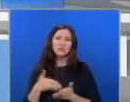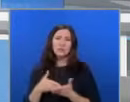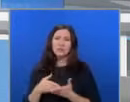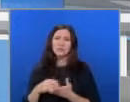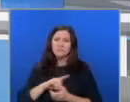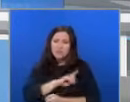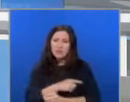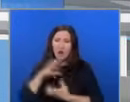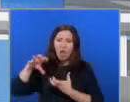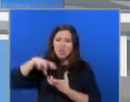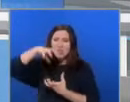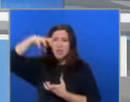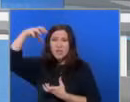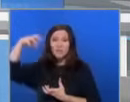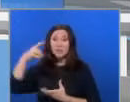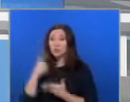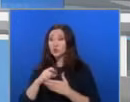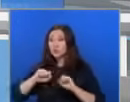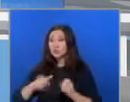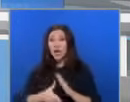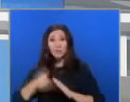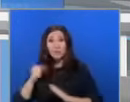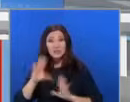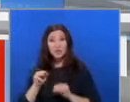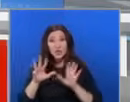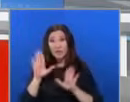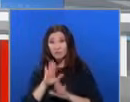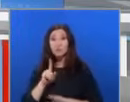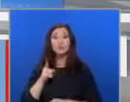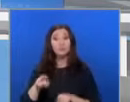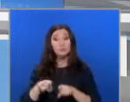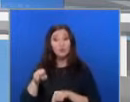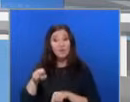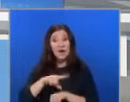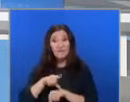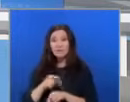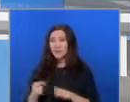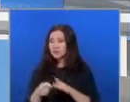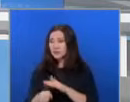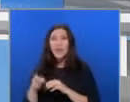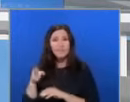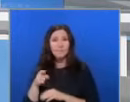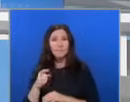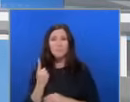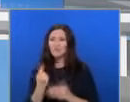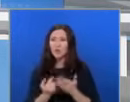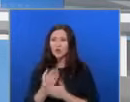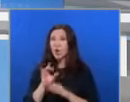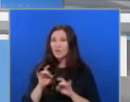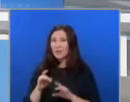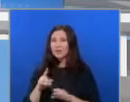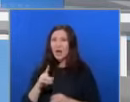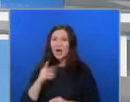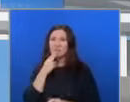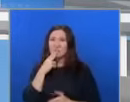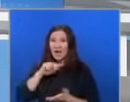наложила спешна евакуация на всички 9 души, които по това време са били настанени там. По първоначална информация, незагасена цигара е причина